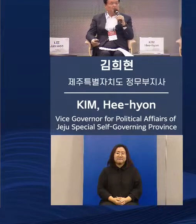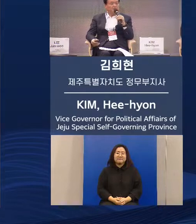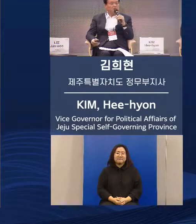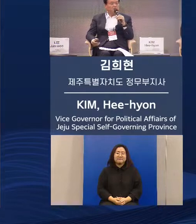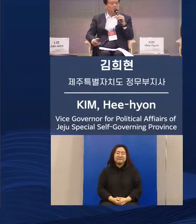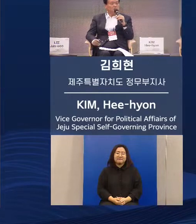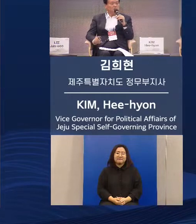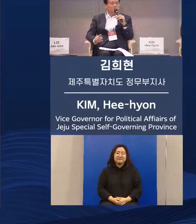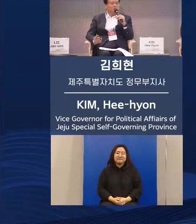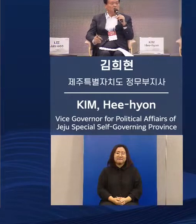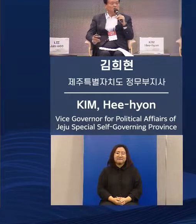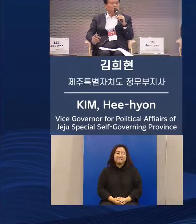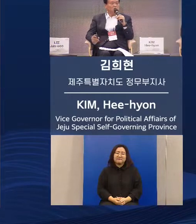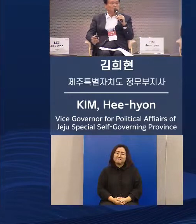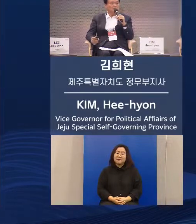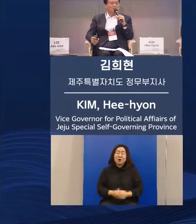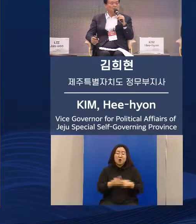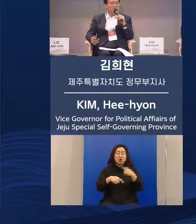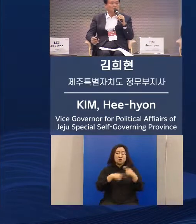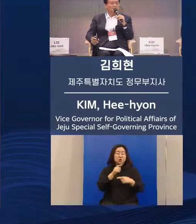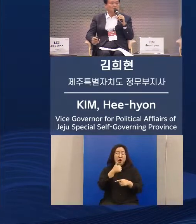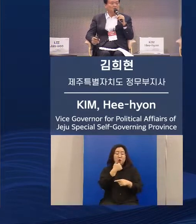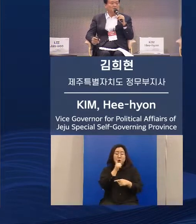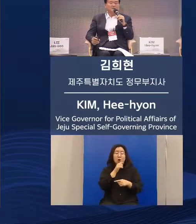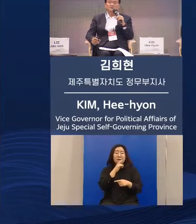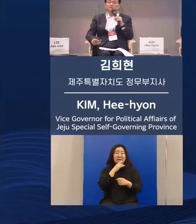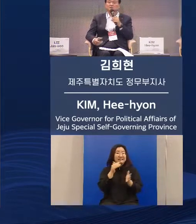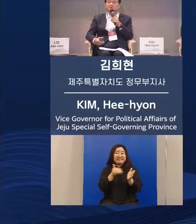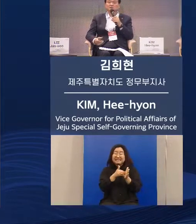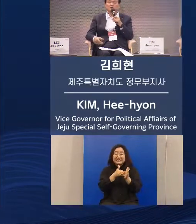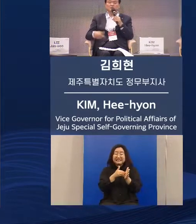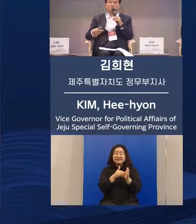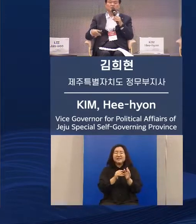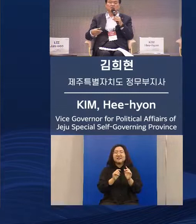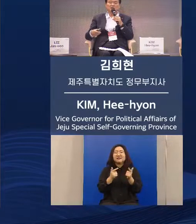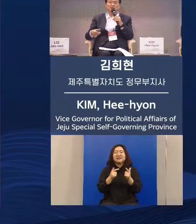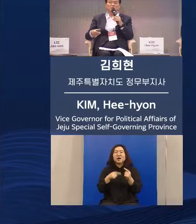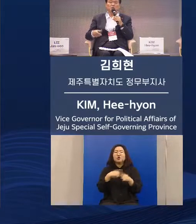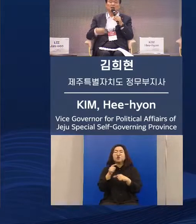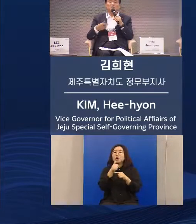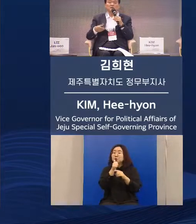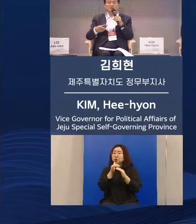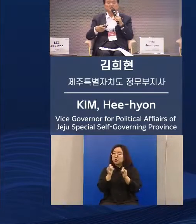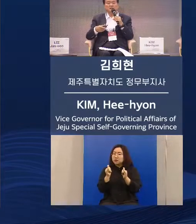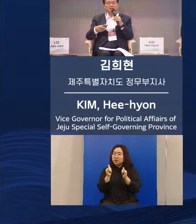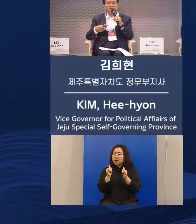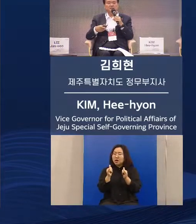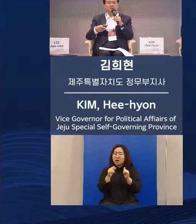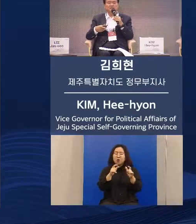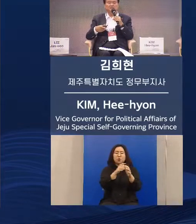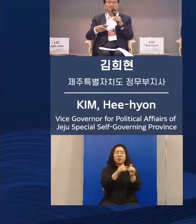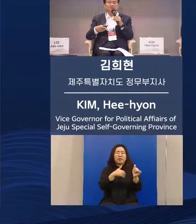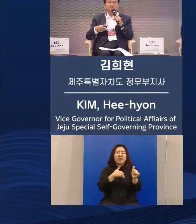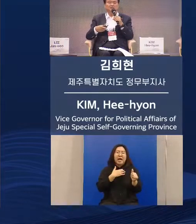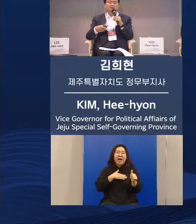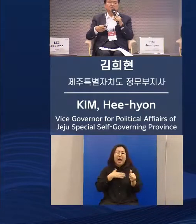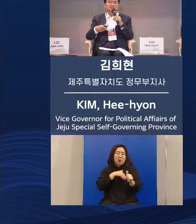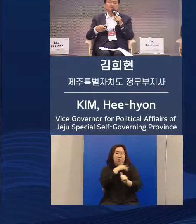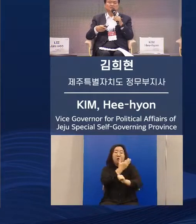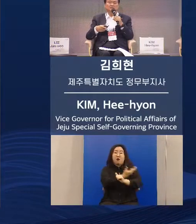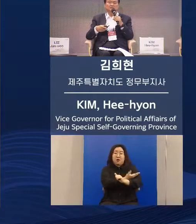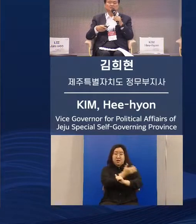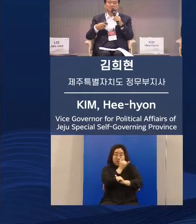단순 이제 이 수어 통역만 And they do not only